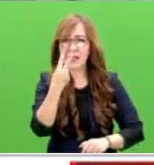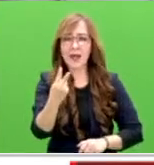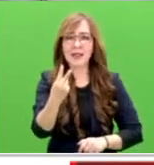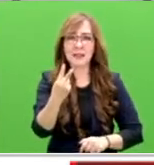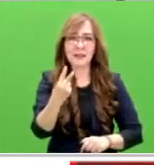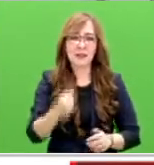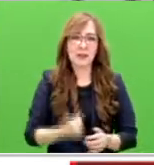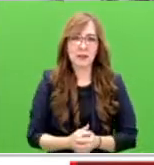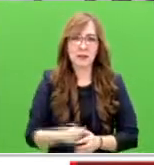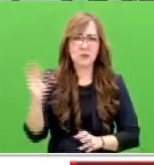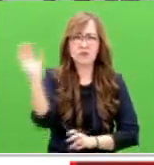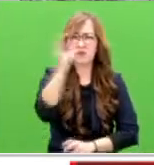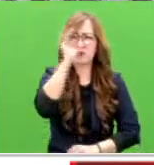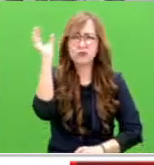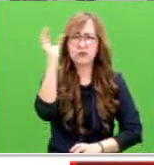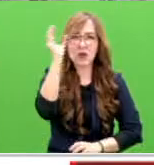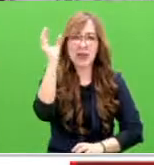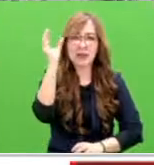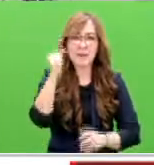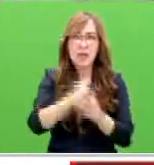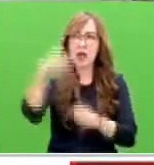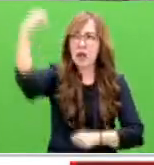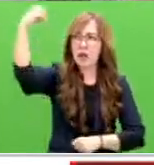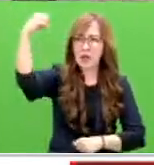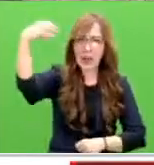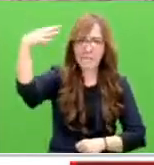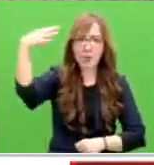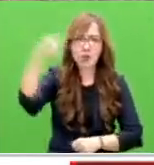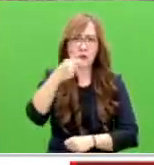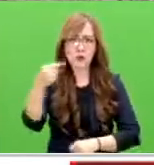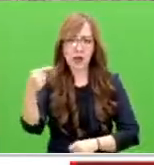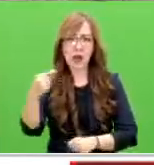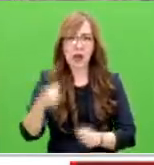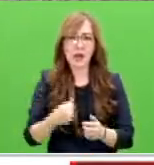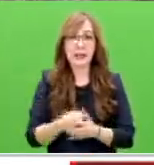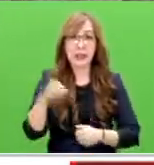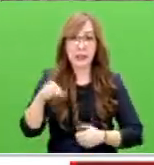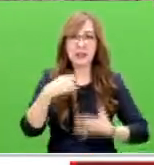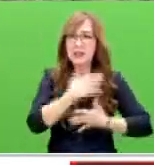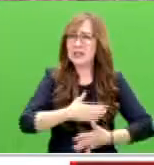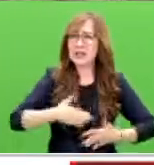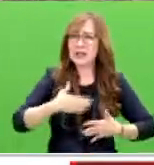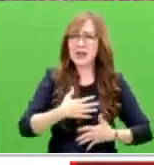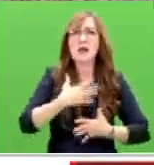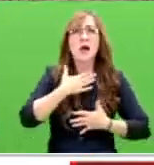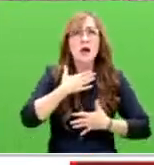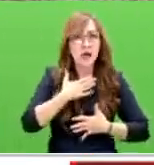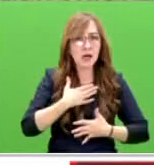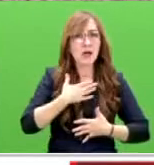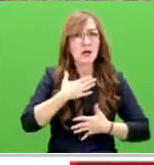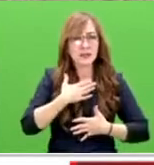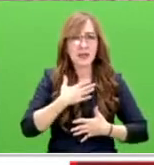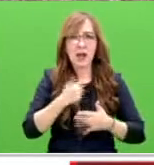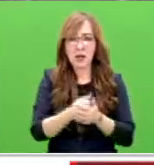satu selain asap tebal di sini penerangan memang cukup minim dan kondisi ini memang cukup dirasakan cukup sesak. Dan dampaknya pun